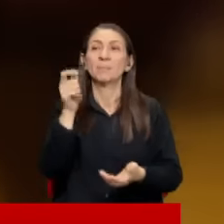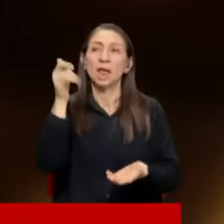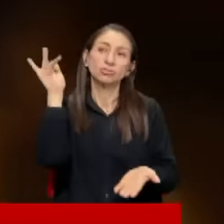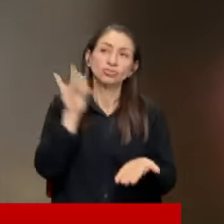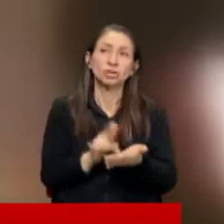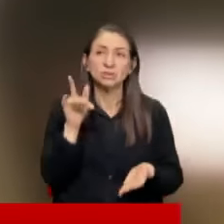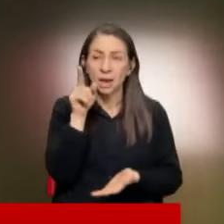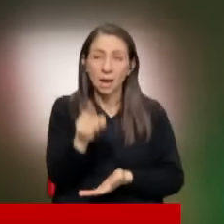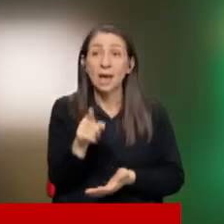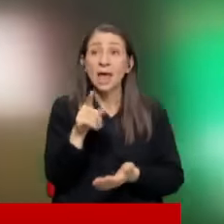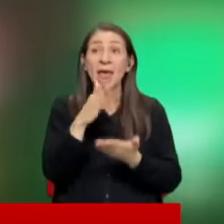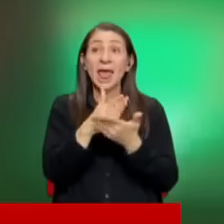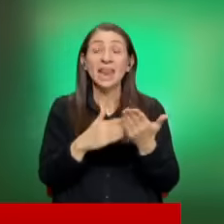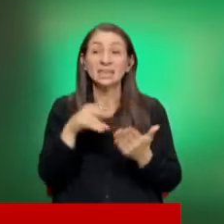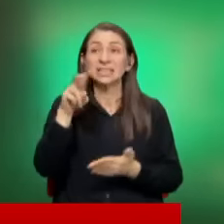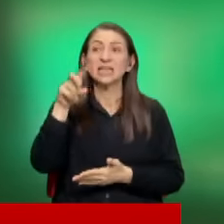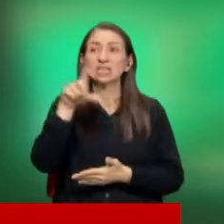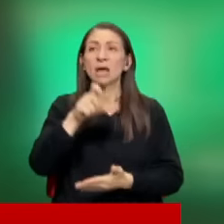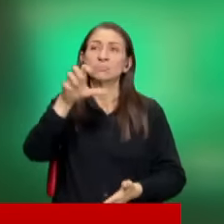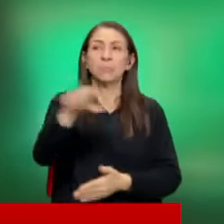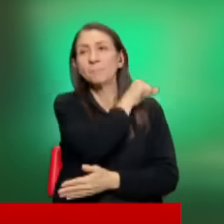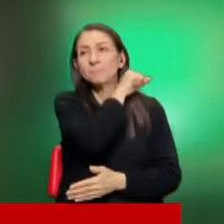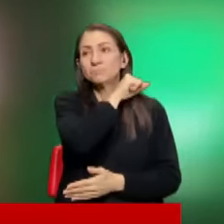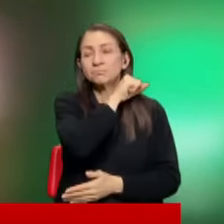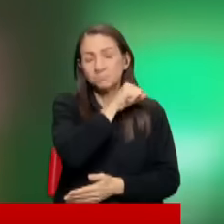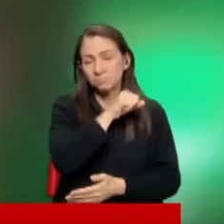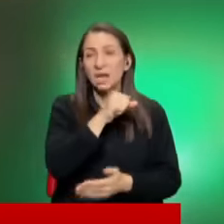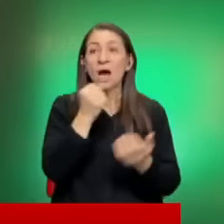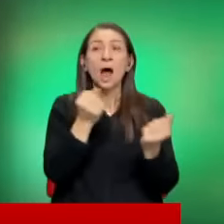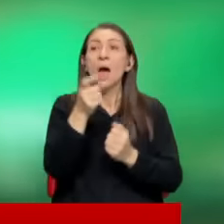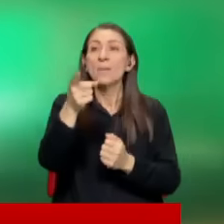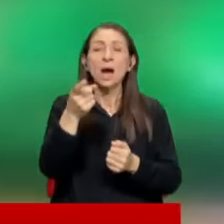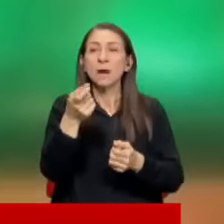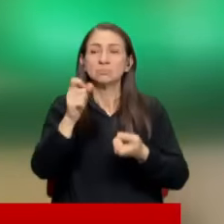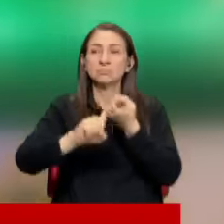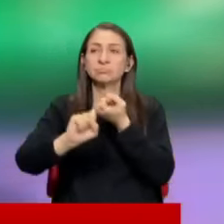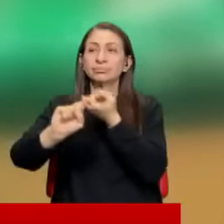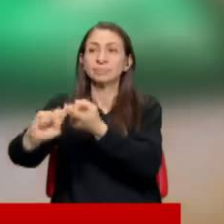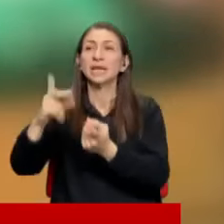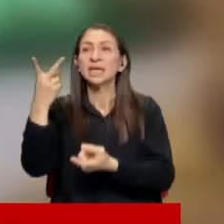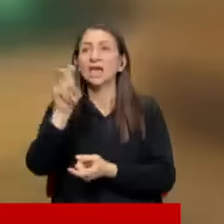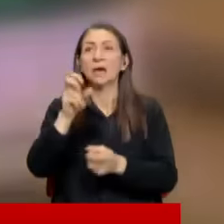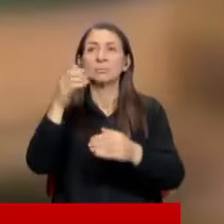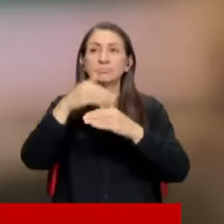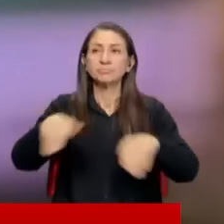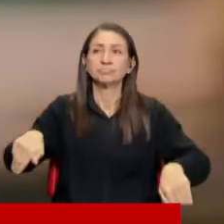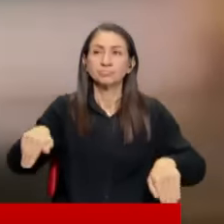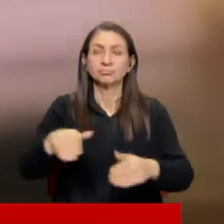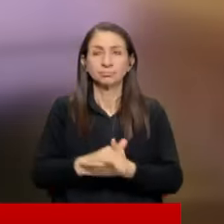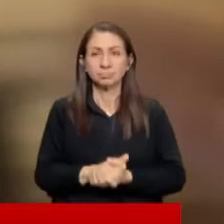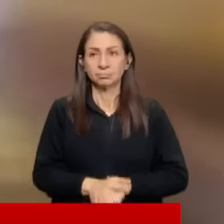cezası kesildi. Ehliyetine 8 aylığına el konuldu. Kullandığı araçsa 2 ay trafikten men edildi.